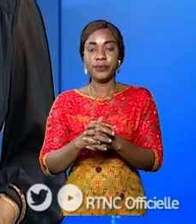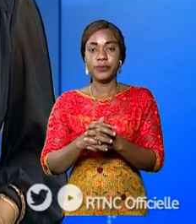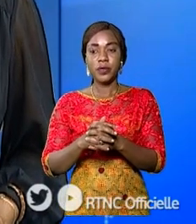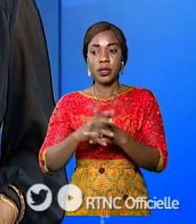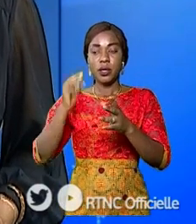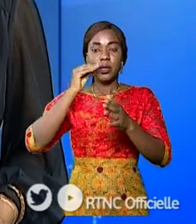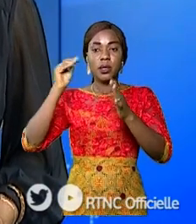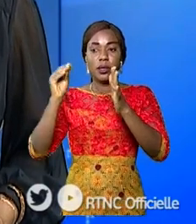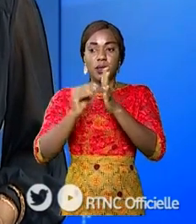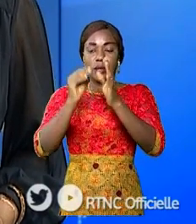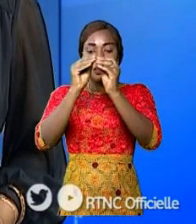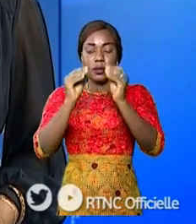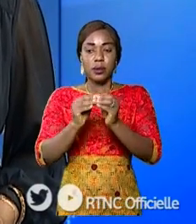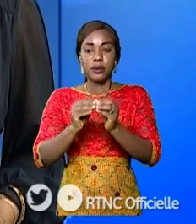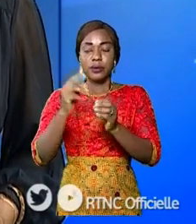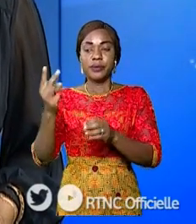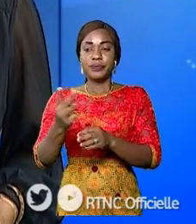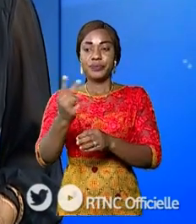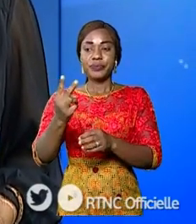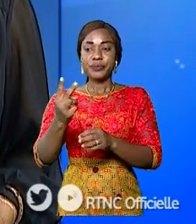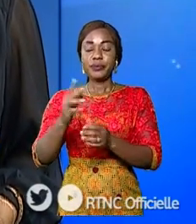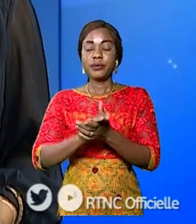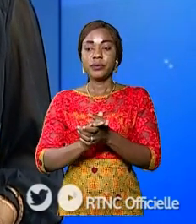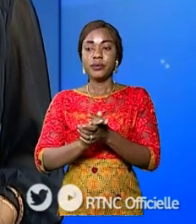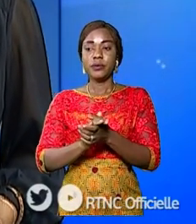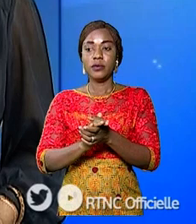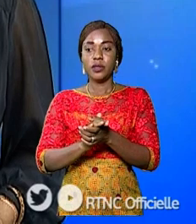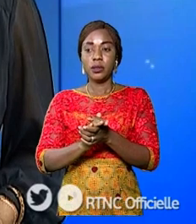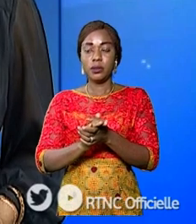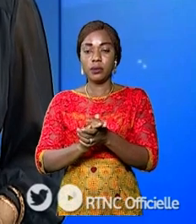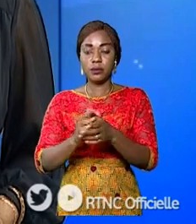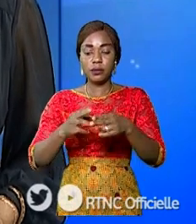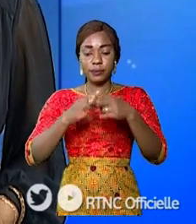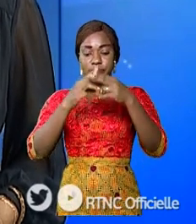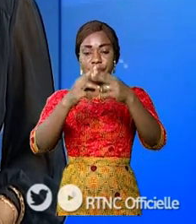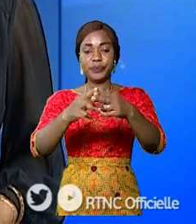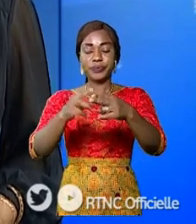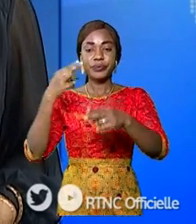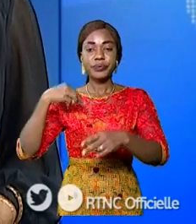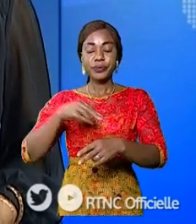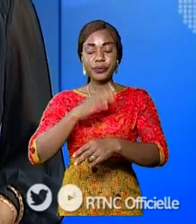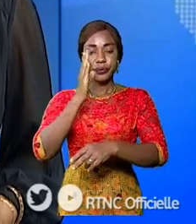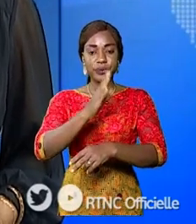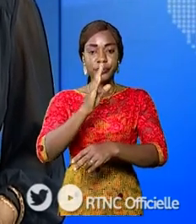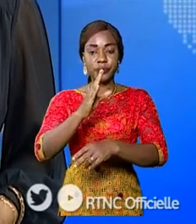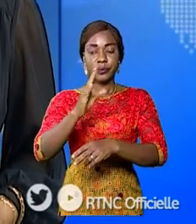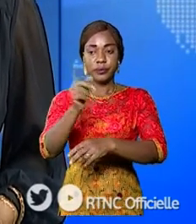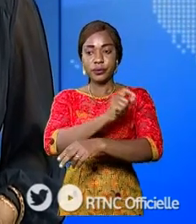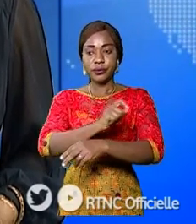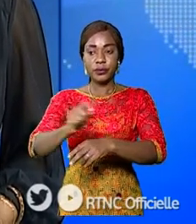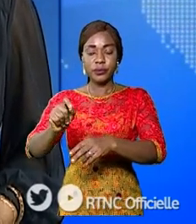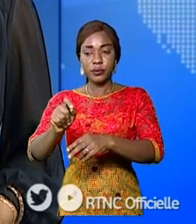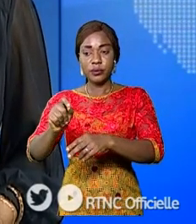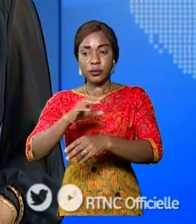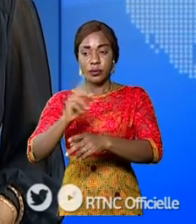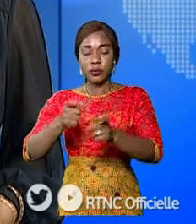Ordonnance numéro 20/136 du 23 septembre 2020 portant nomination des membres du conseil d'administration et de la